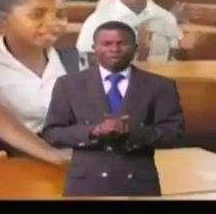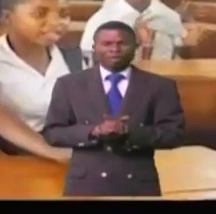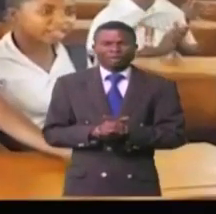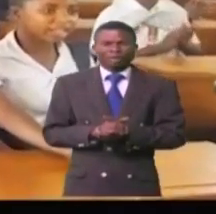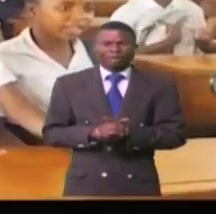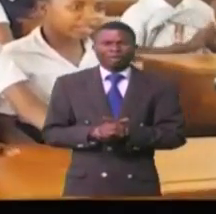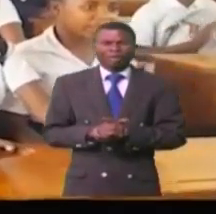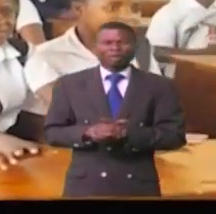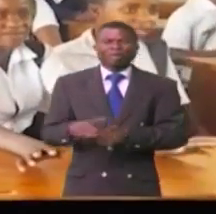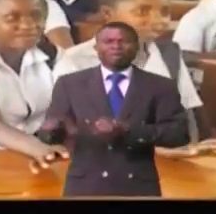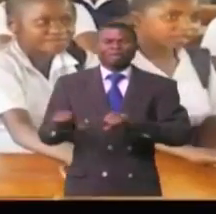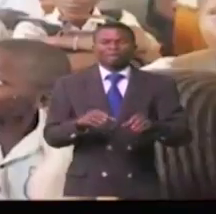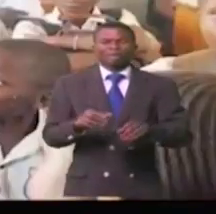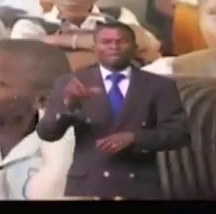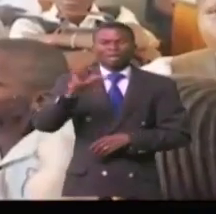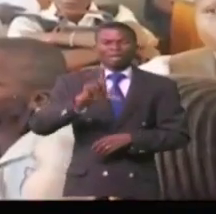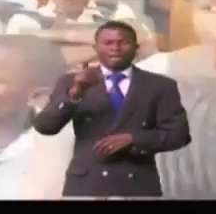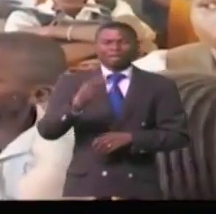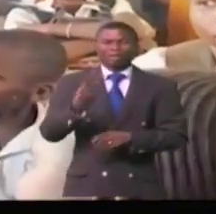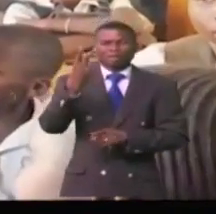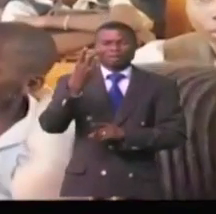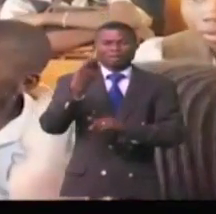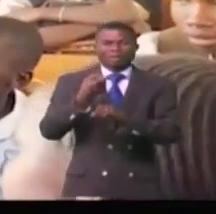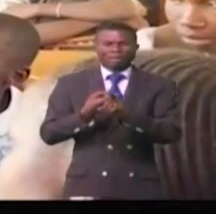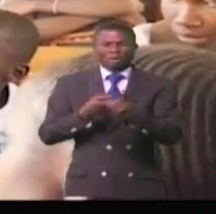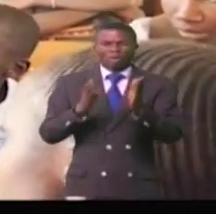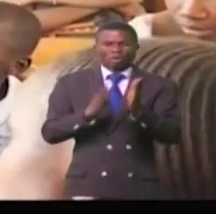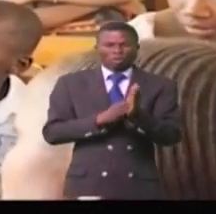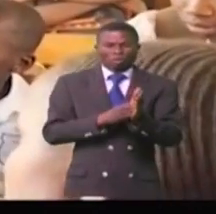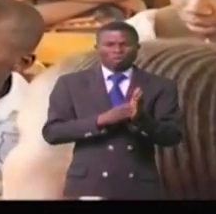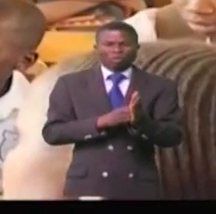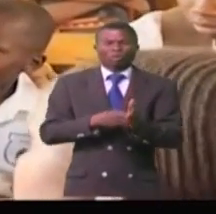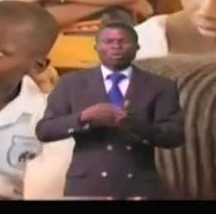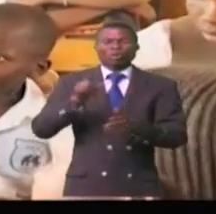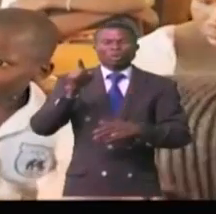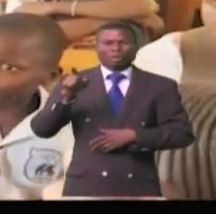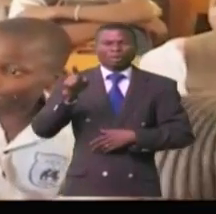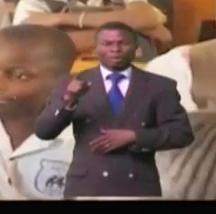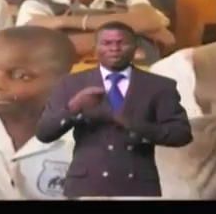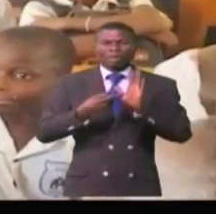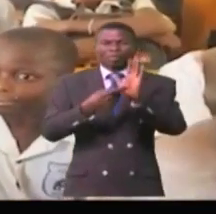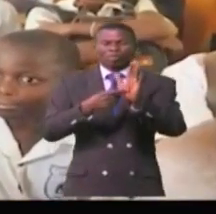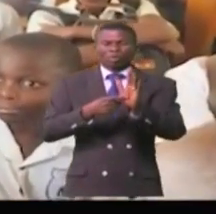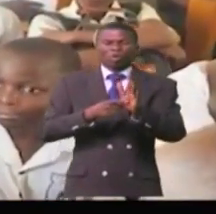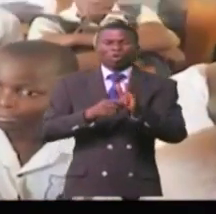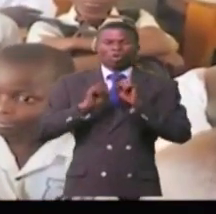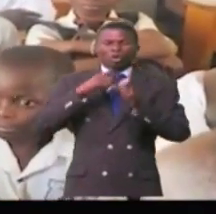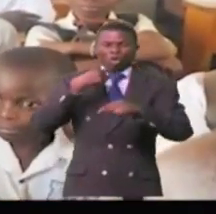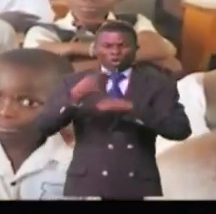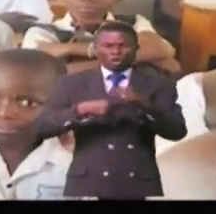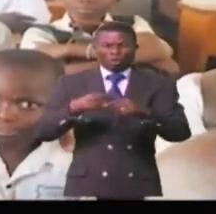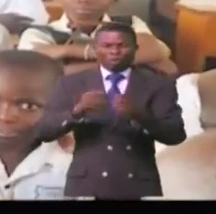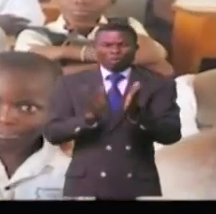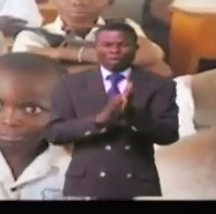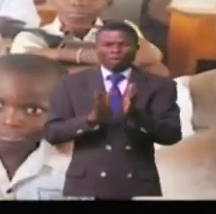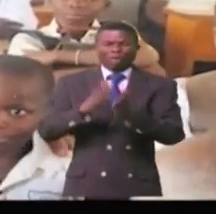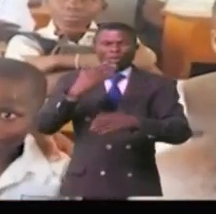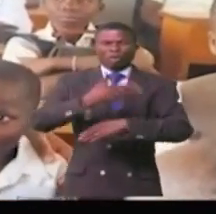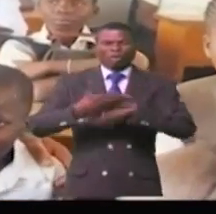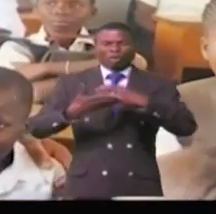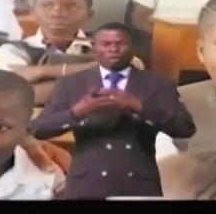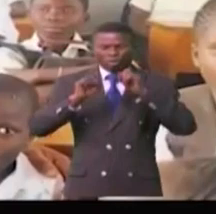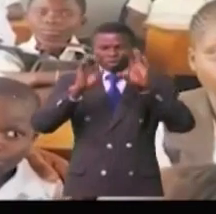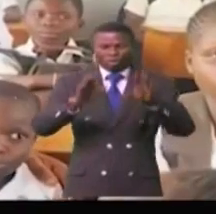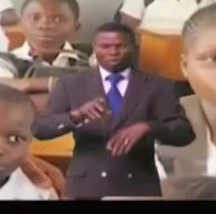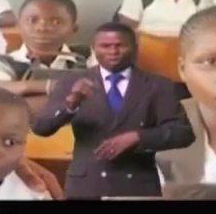L'événement de ce lundi 2 octobre à l'épée Akili 2 à Kassoumeno par le chef de l'État marque l'inauguration de toutes les écoles construites dans le cadre du